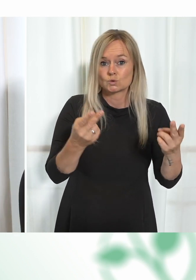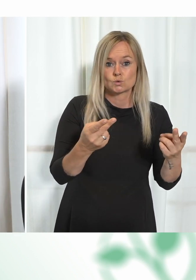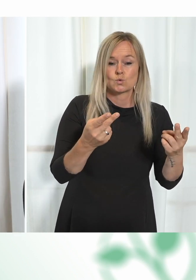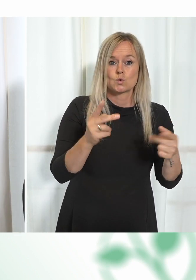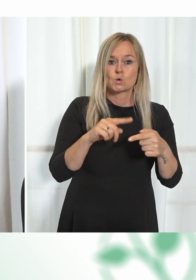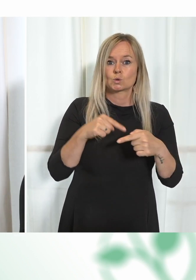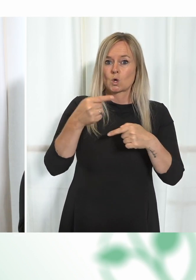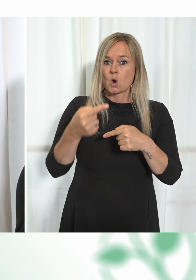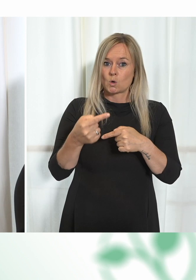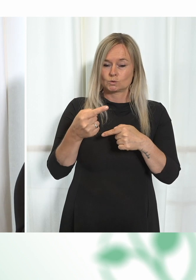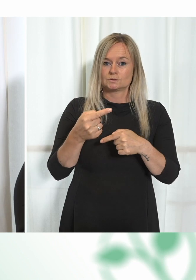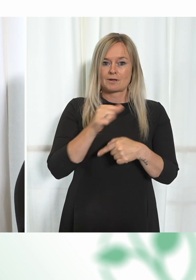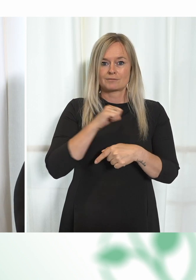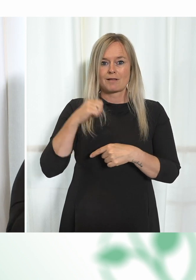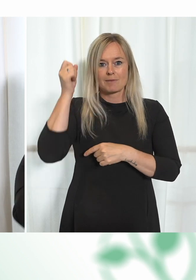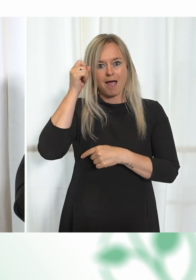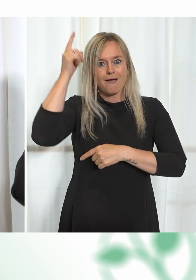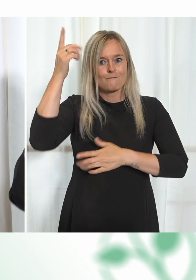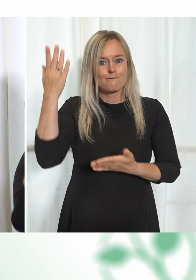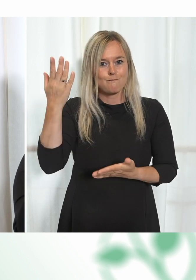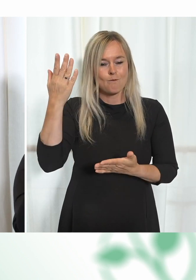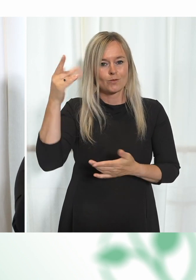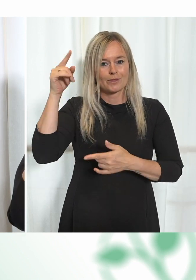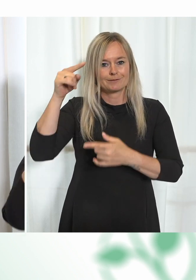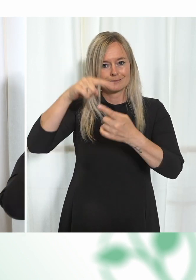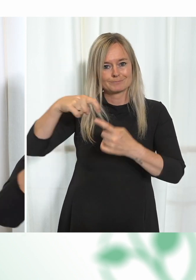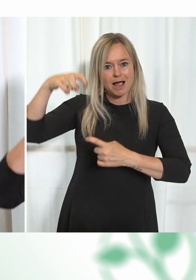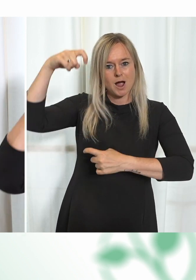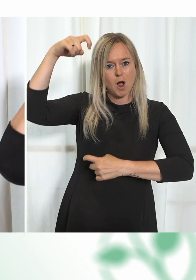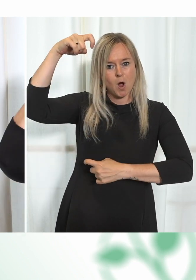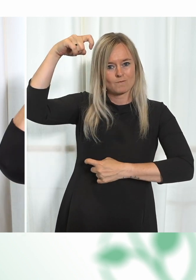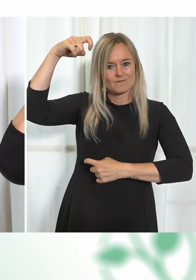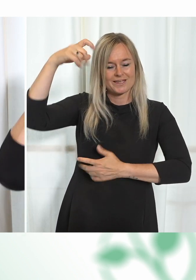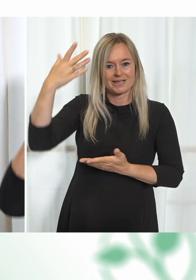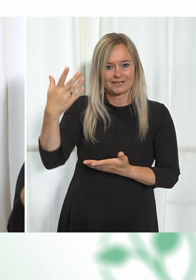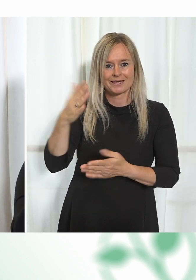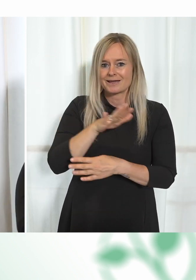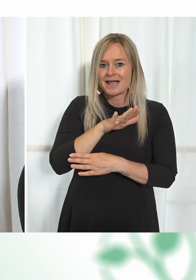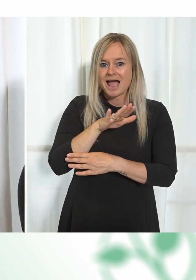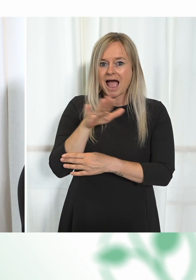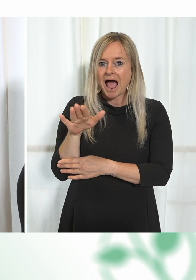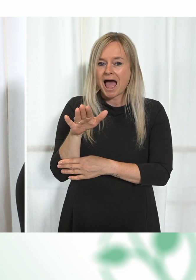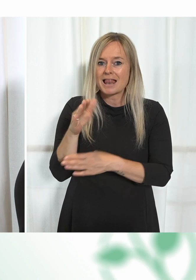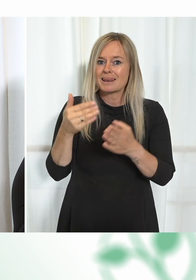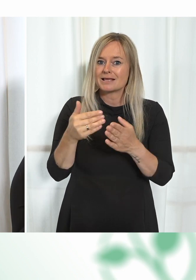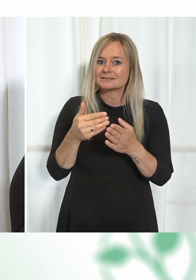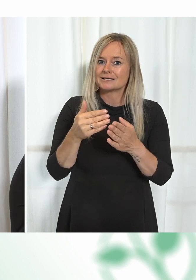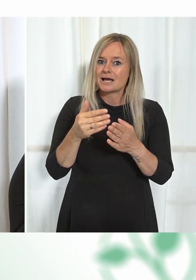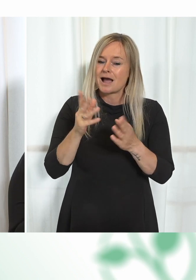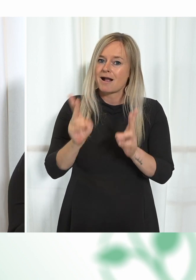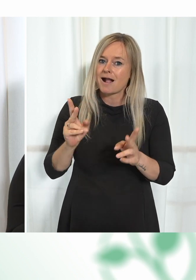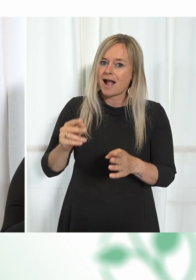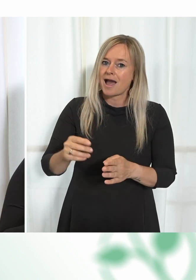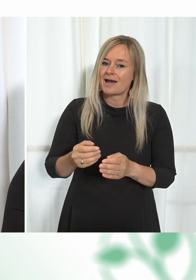Gerät entstanden, das eigentlich alles das kompensiert, was der Peter nicht mehr so gut kann.